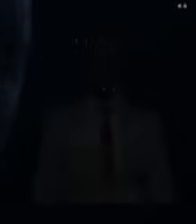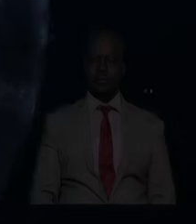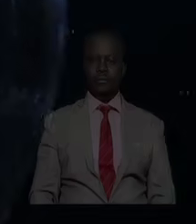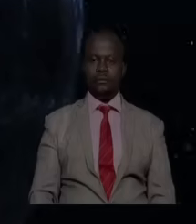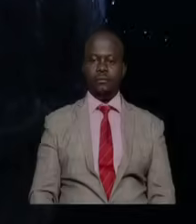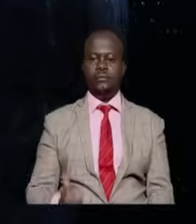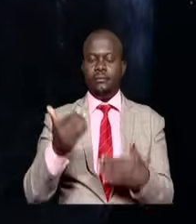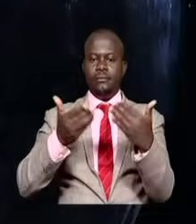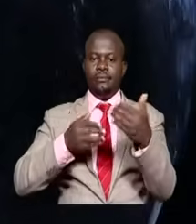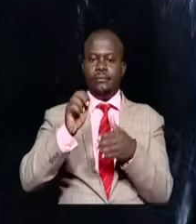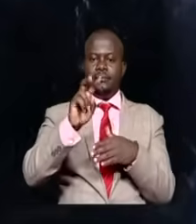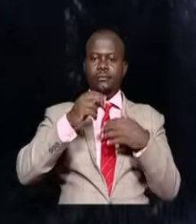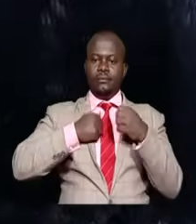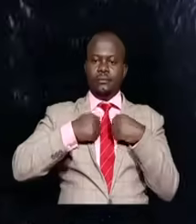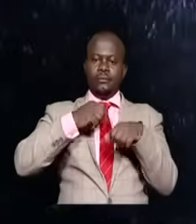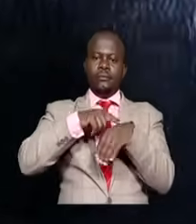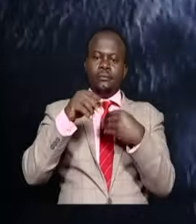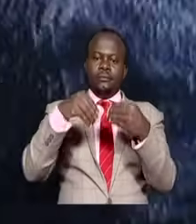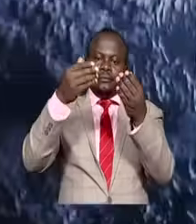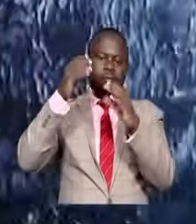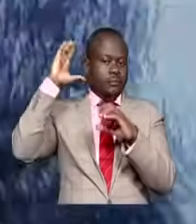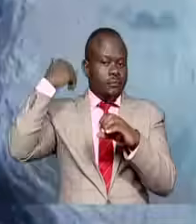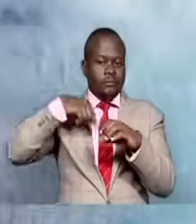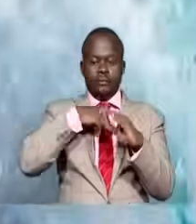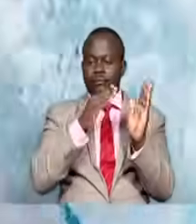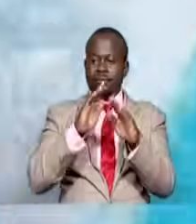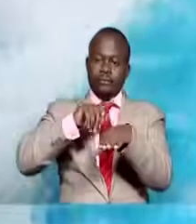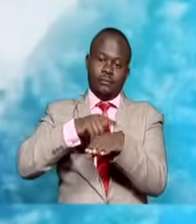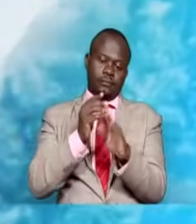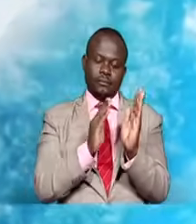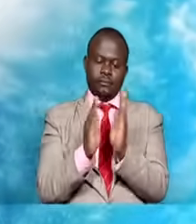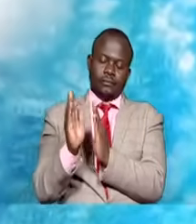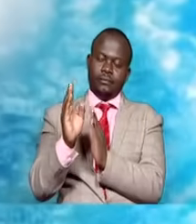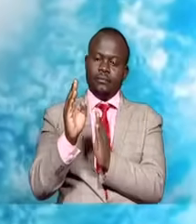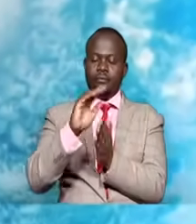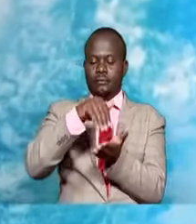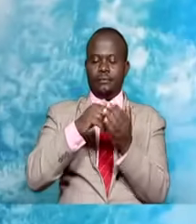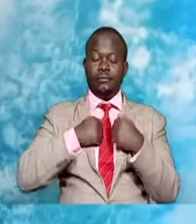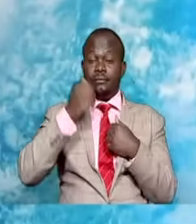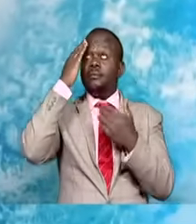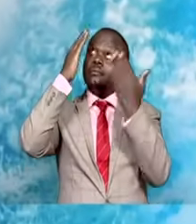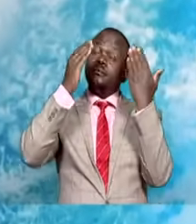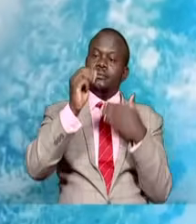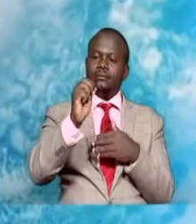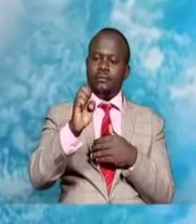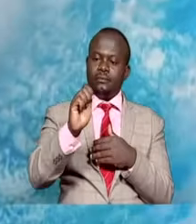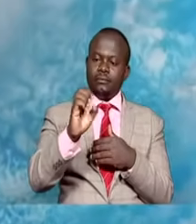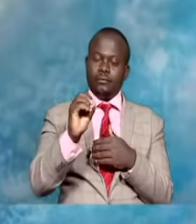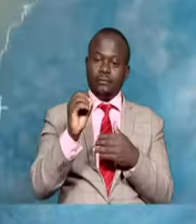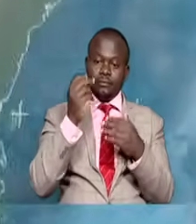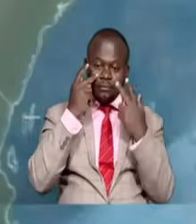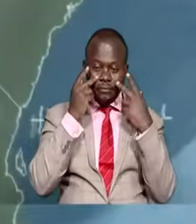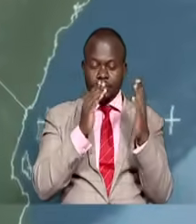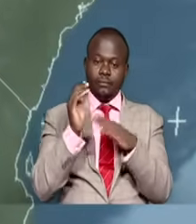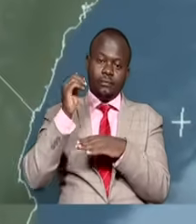kaze kuri televiziyo y'u Rwanda uyu ni umwanya tubagezeho amakuru y'iteganyagihe mu mwanya tugura n'ikigo cy'u Rwanda cy'ubumenyi bw'ikirere Meteo Rwanda tujye kureba iteganyagihe ryo ku munsi